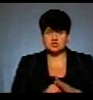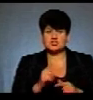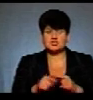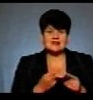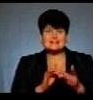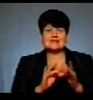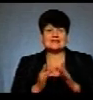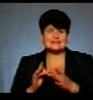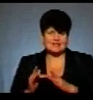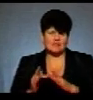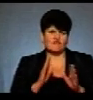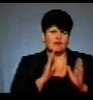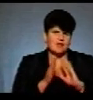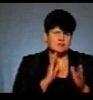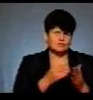соцмережі, через засоби